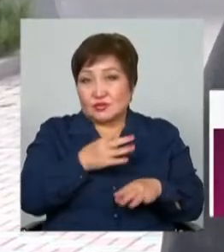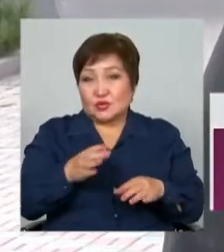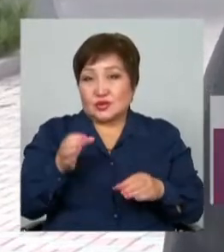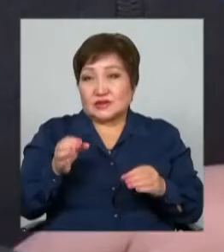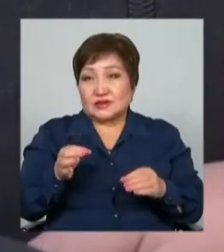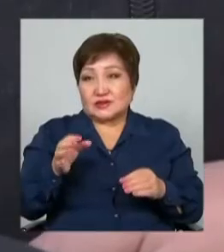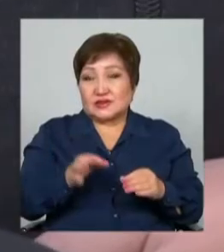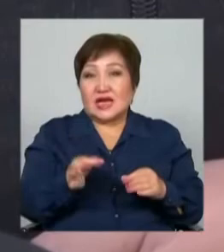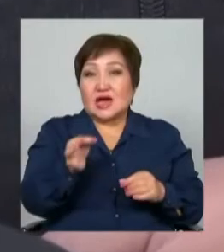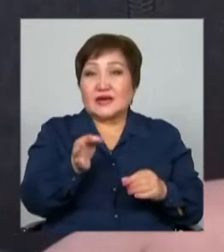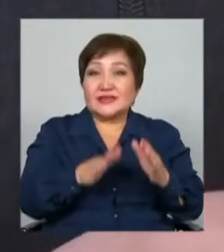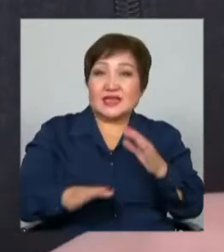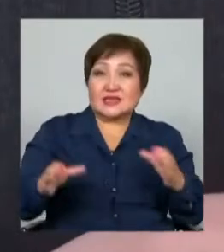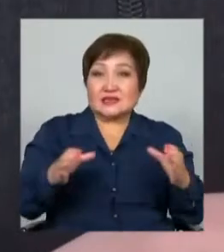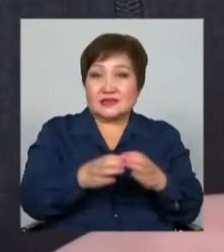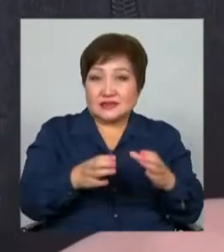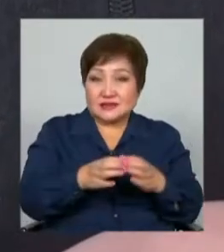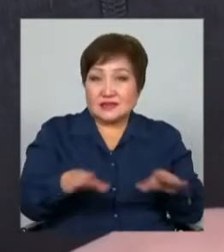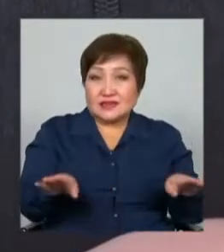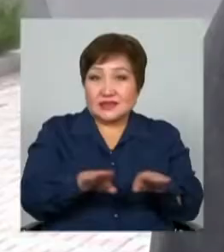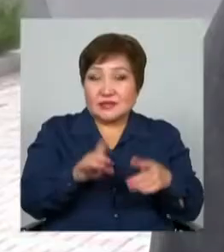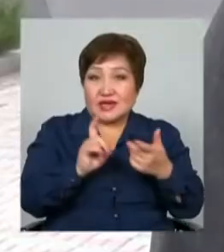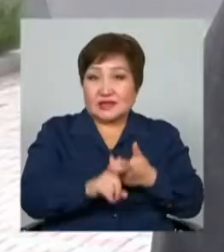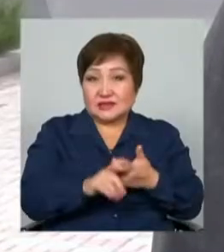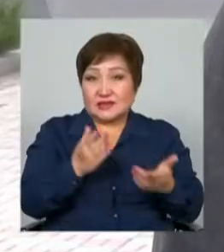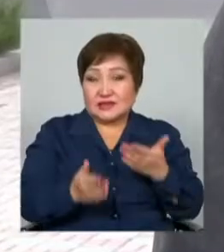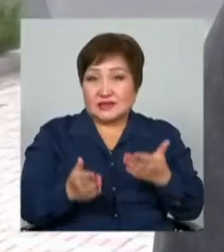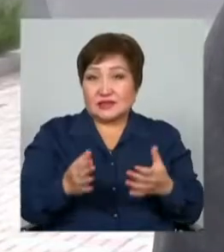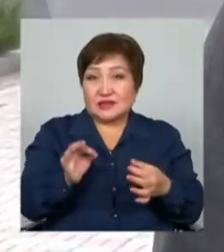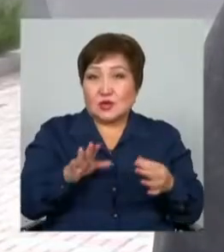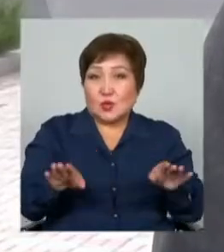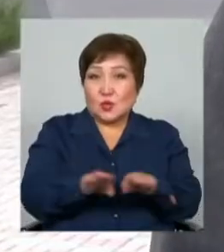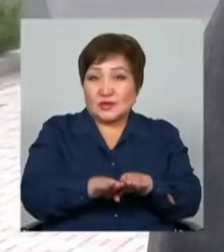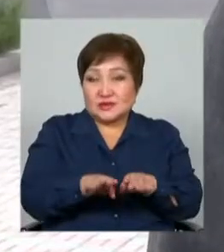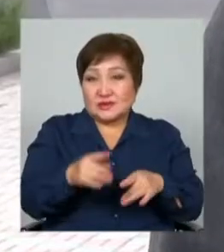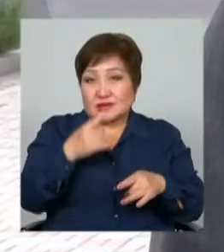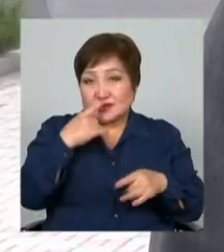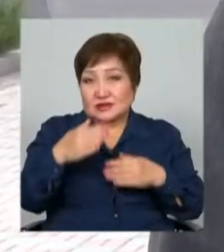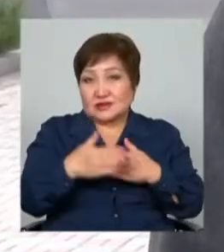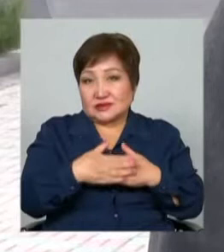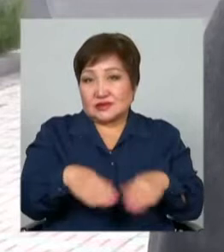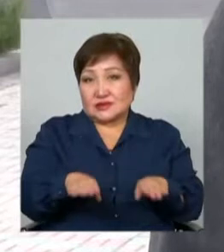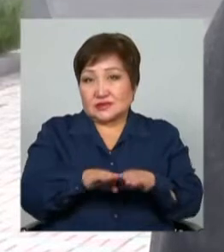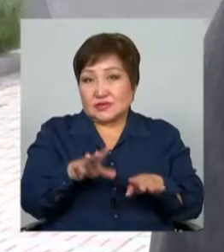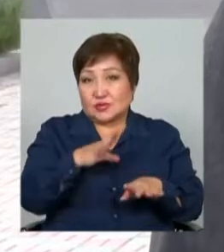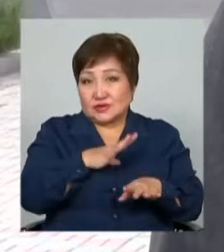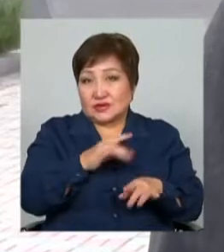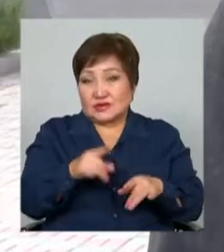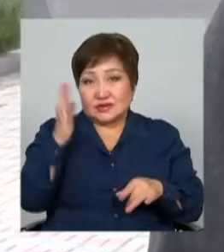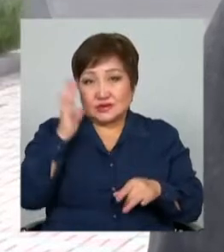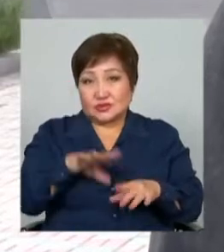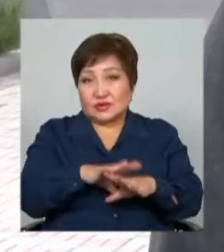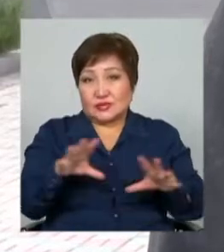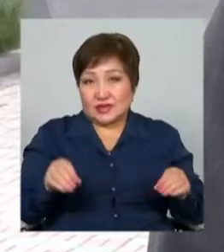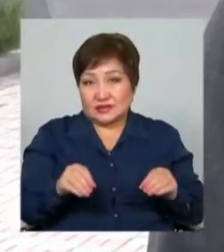деңгейіне байланысты. Егер де желдің бағыты теңізге қарай соғатын болатын болса, сәйкесте судың барлығын теңізге қарай